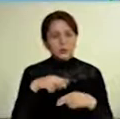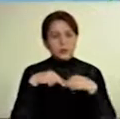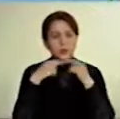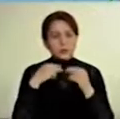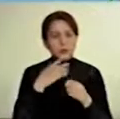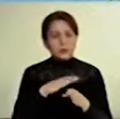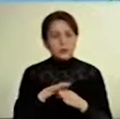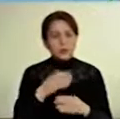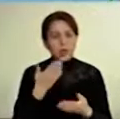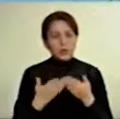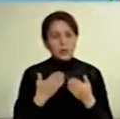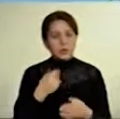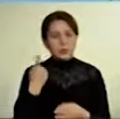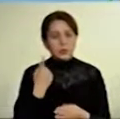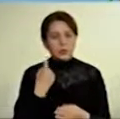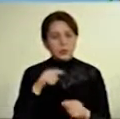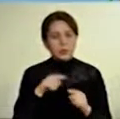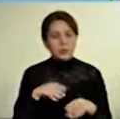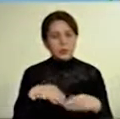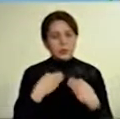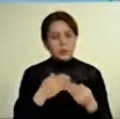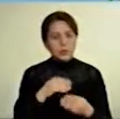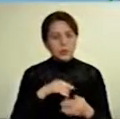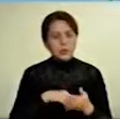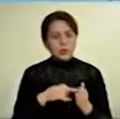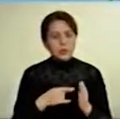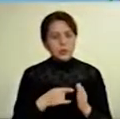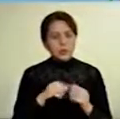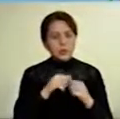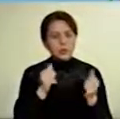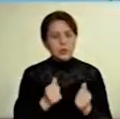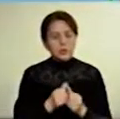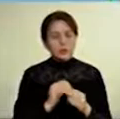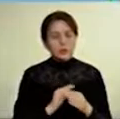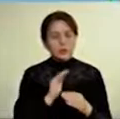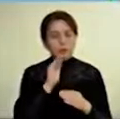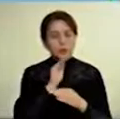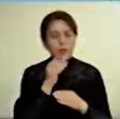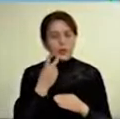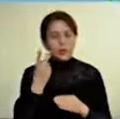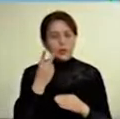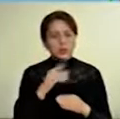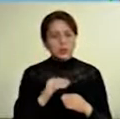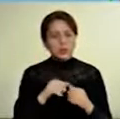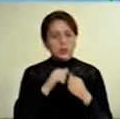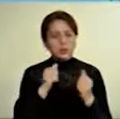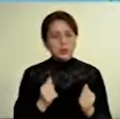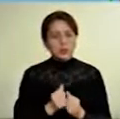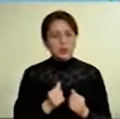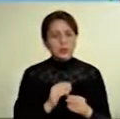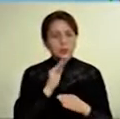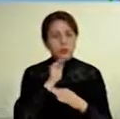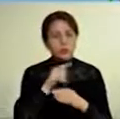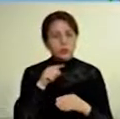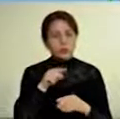qiling. Agar bironta mana shu berilgan shaklimizni ustiga ikkinchi shaklimizni qo'yganimizda ularda tenglik